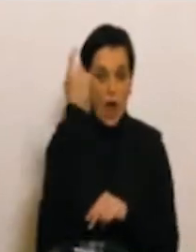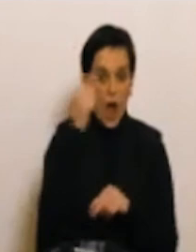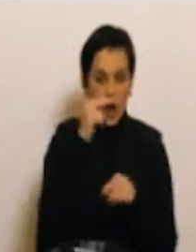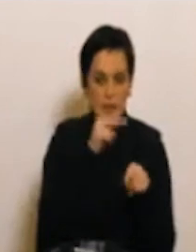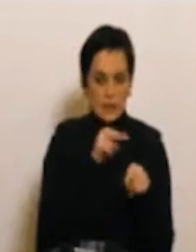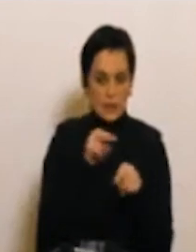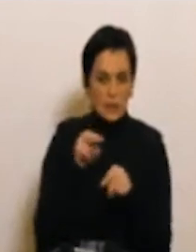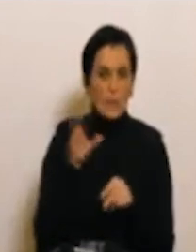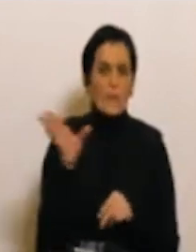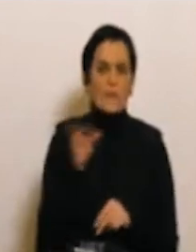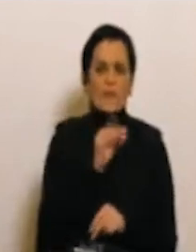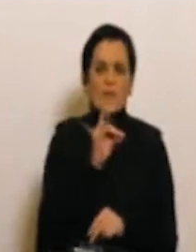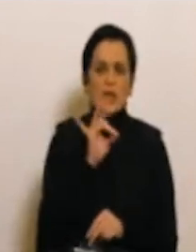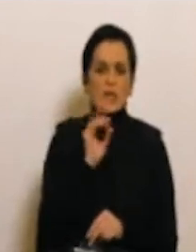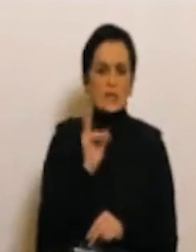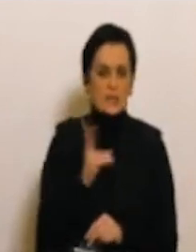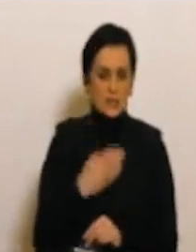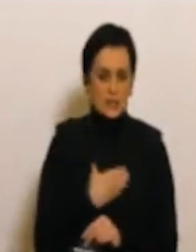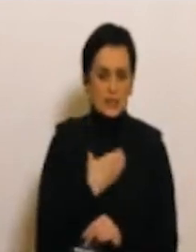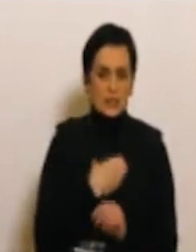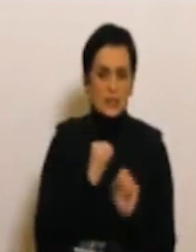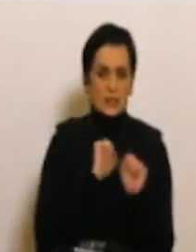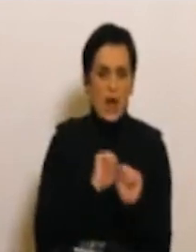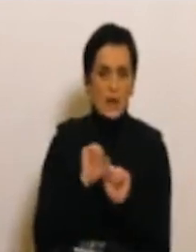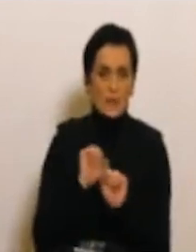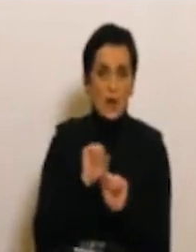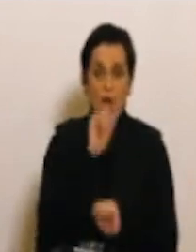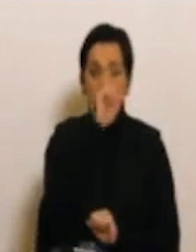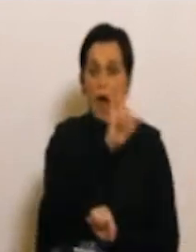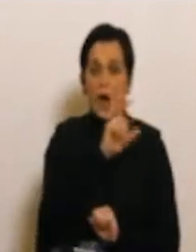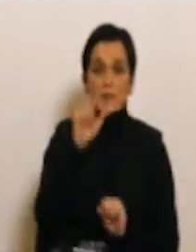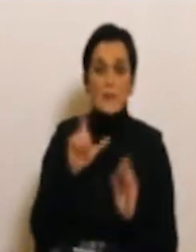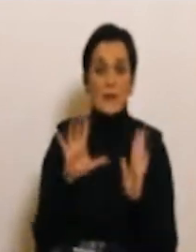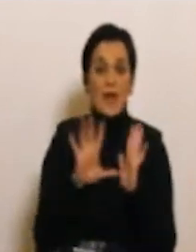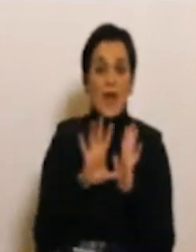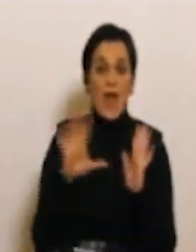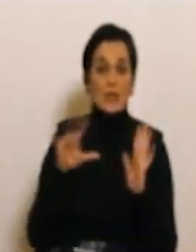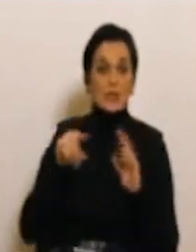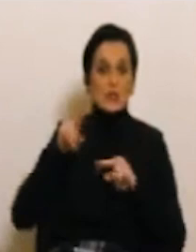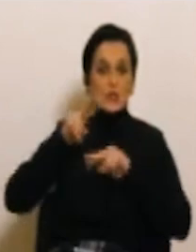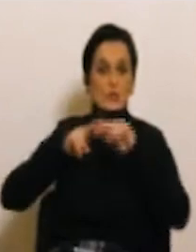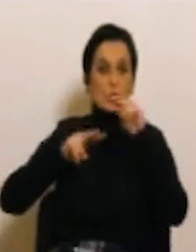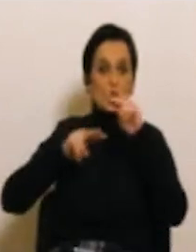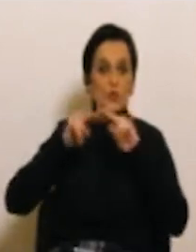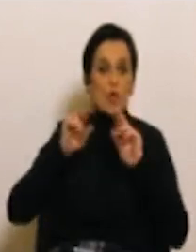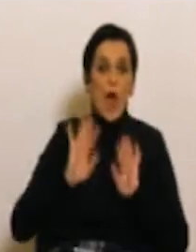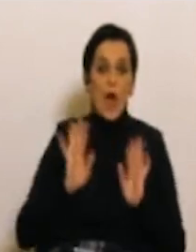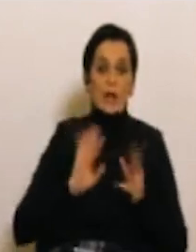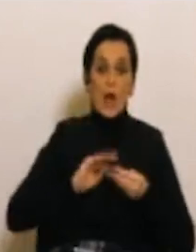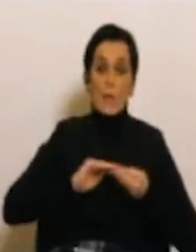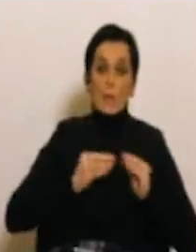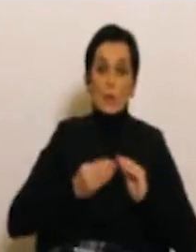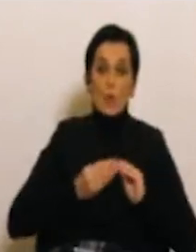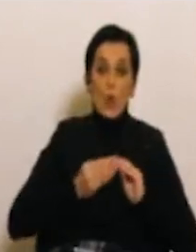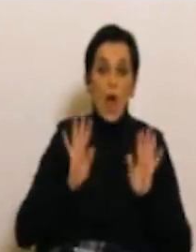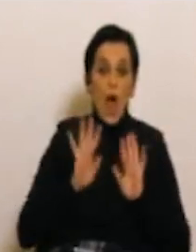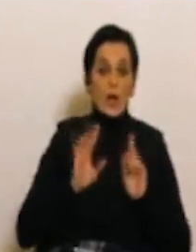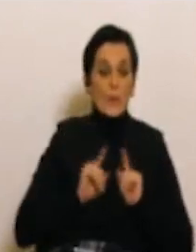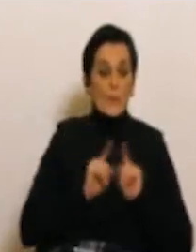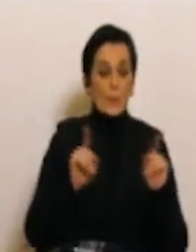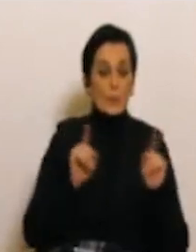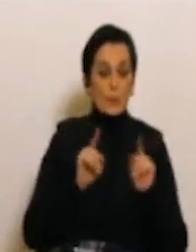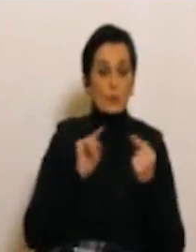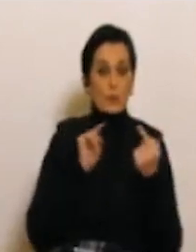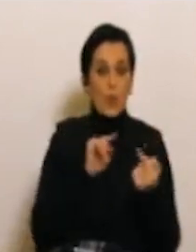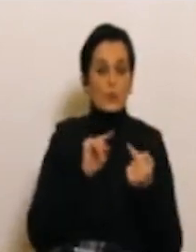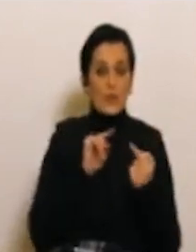რისკისგან დავაზღვიოთ და ადამიანებისთვის ჰესის მშენებლობა არა პრობლემა და არა პროტესტის მიზეზი,